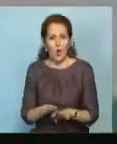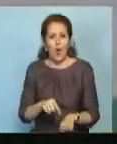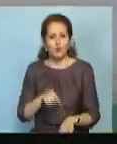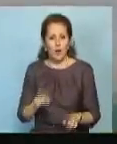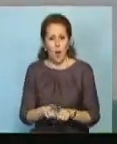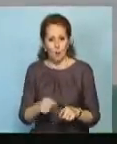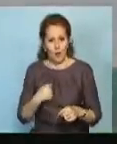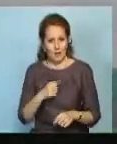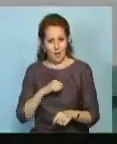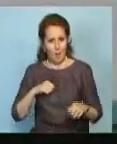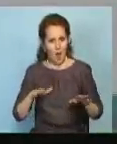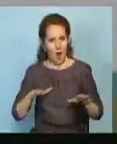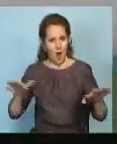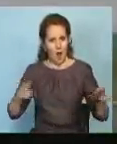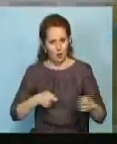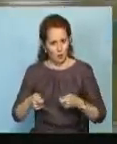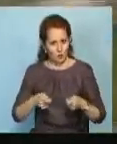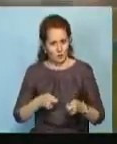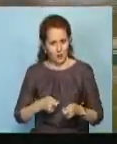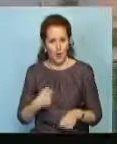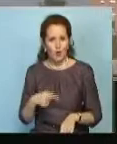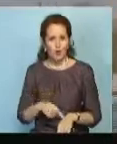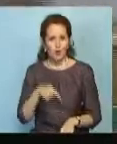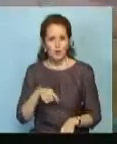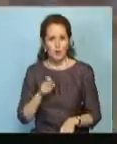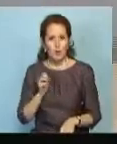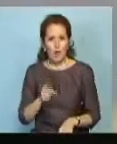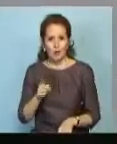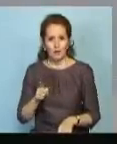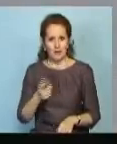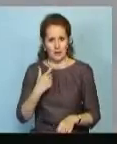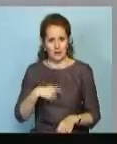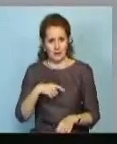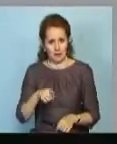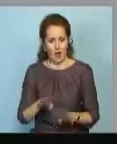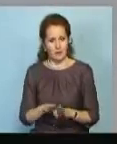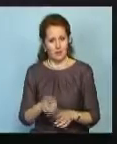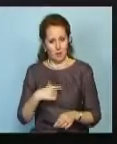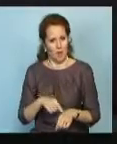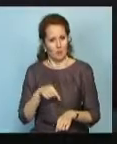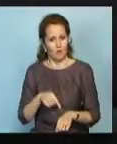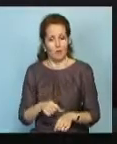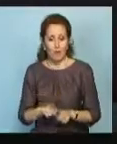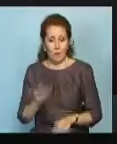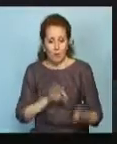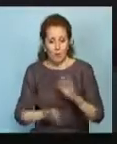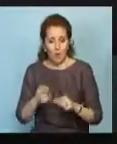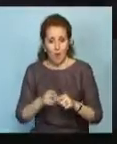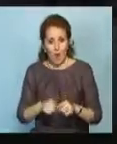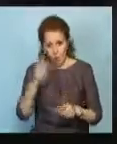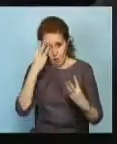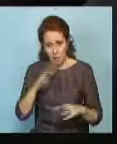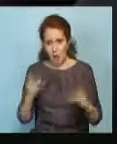я сам лечу, будто бы на самолете. Чувствую как себя. Чтобы сконструировать такую модель, понадобится несколько